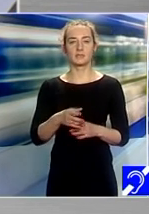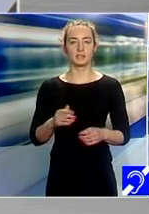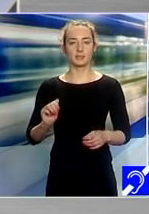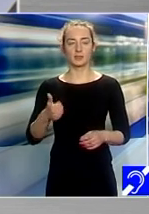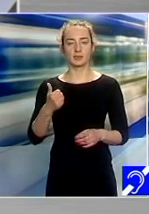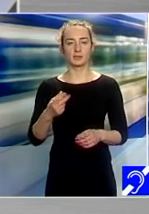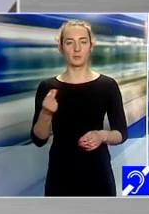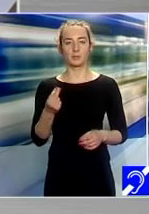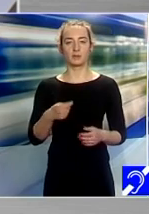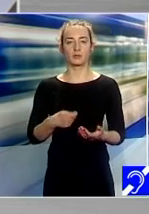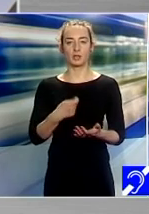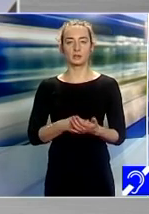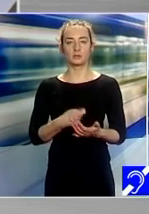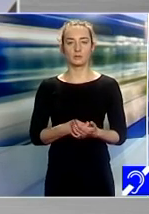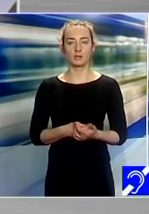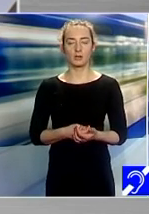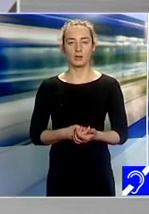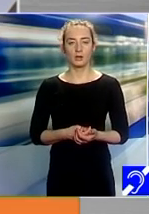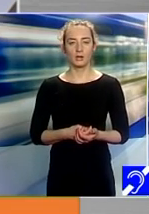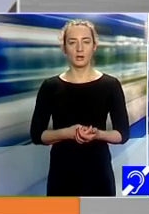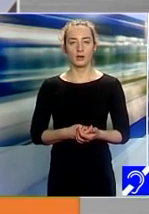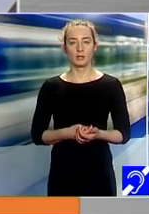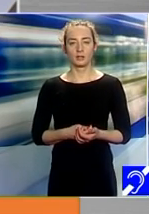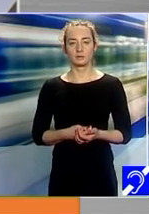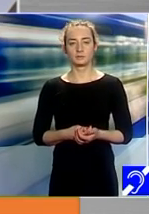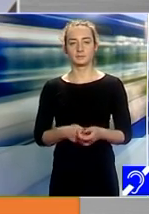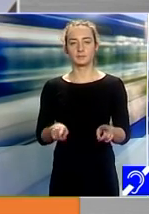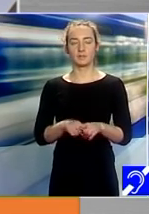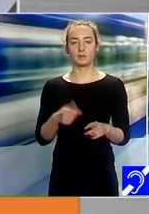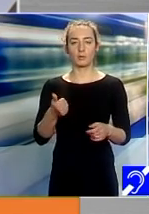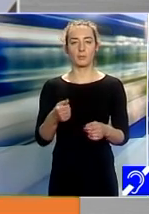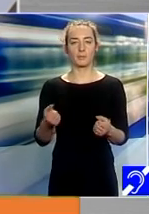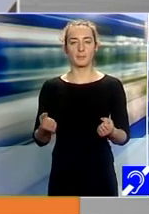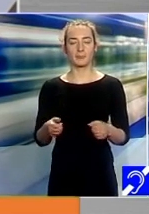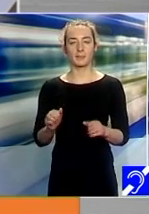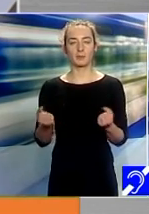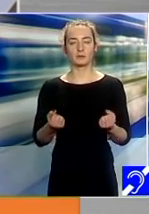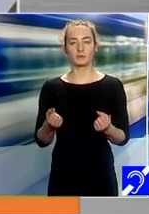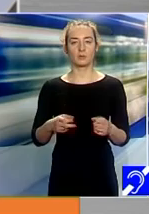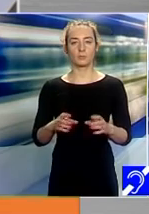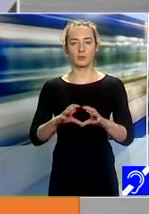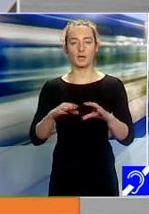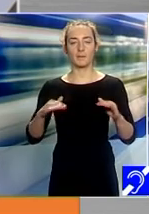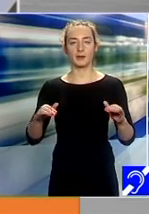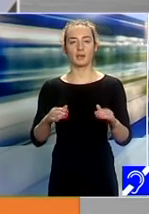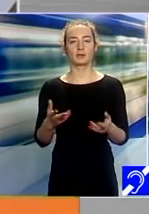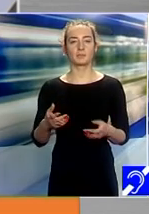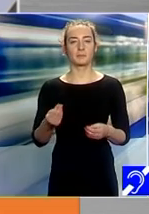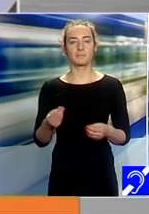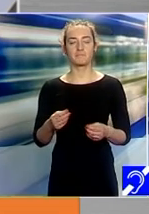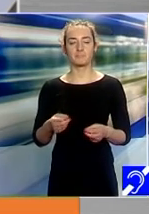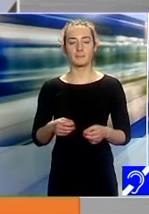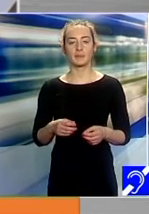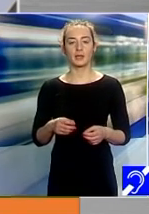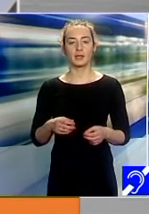pentru a o achiziționa, ca și cumpărarea unei mașini, de exemplu, sau unui aparat, după care întreținerea este